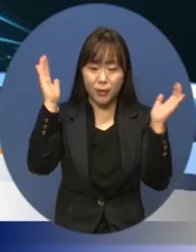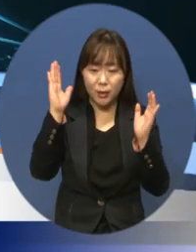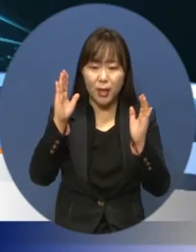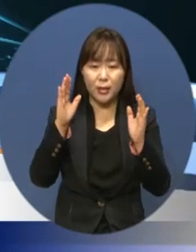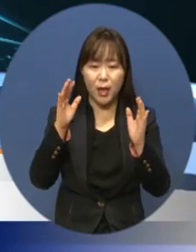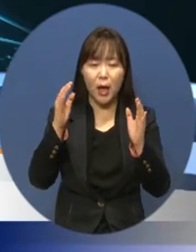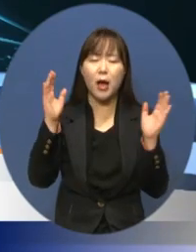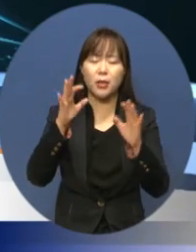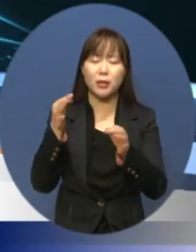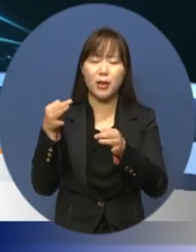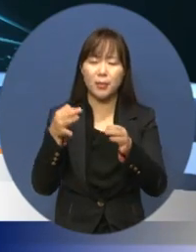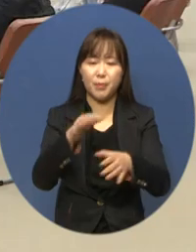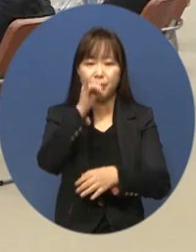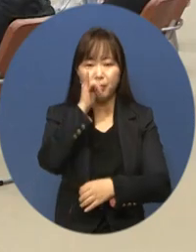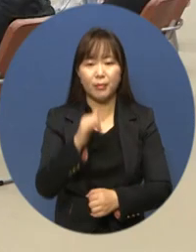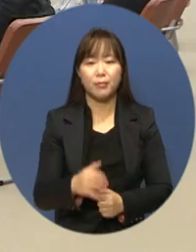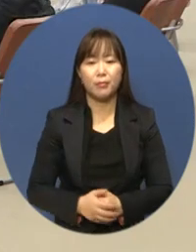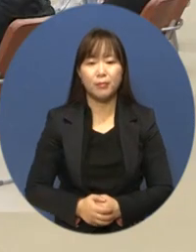장학금을 전달했습니다.